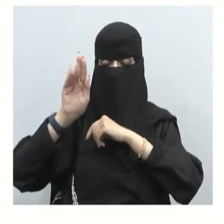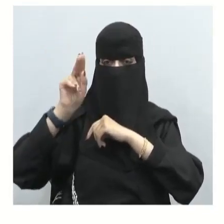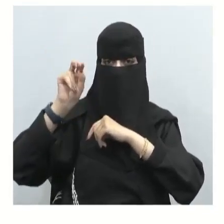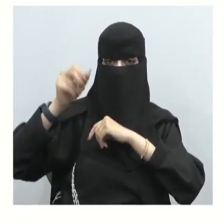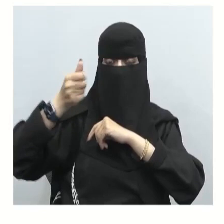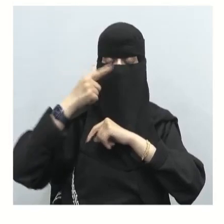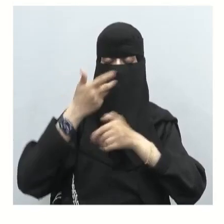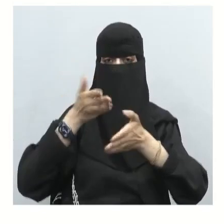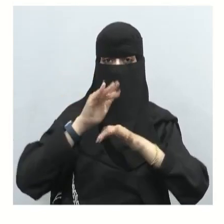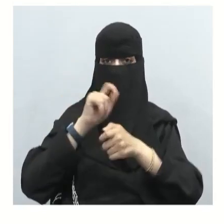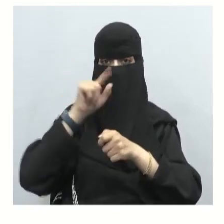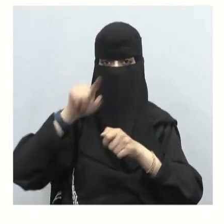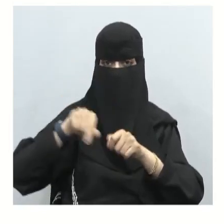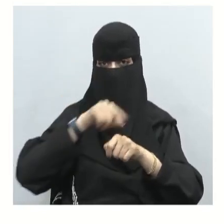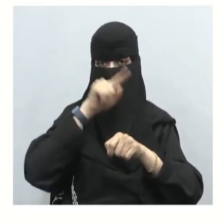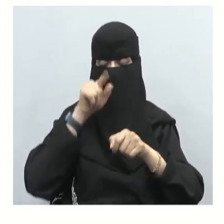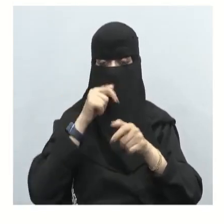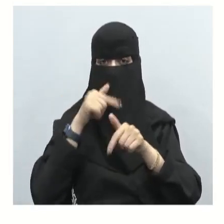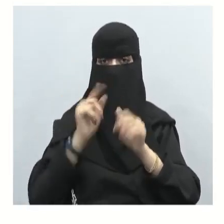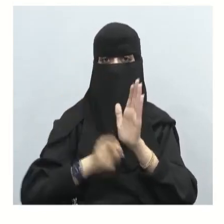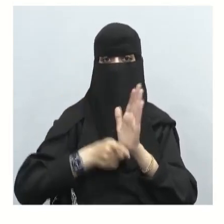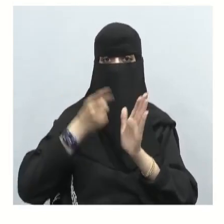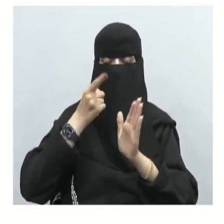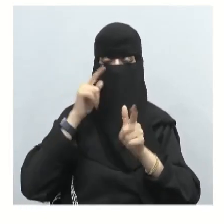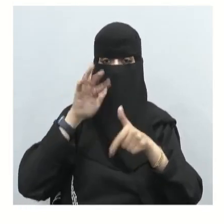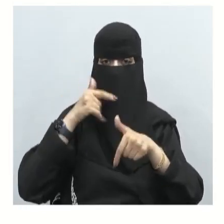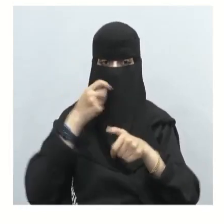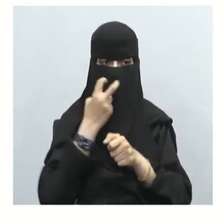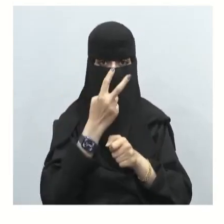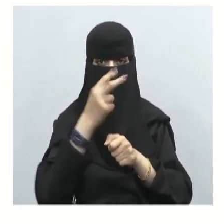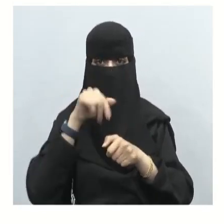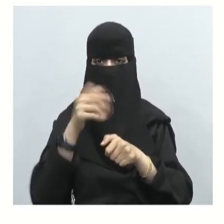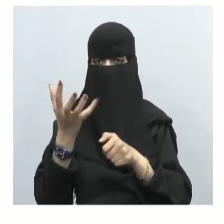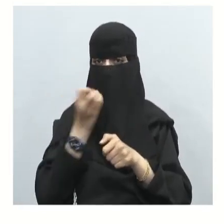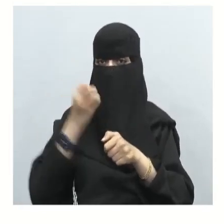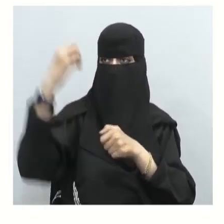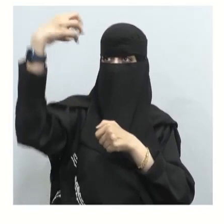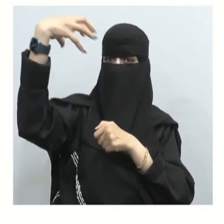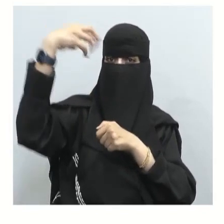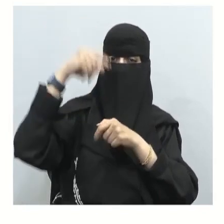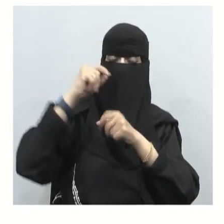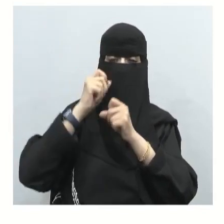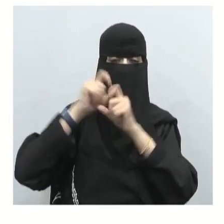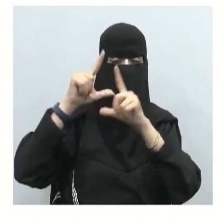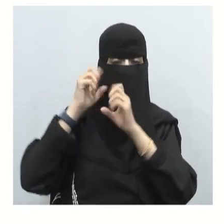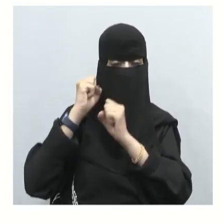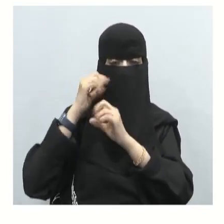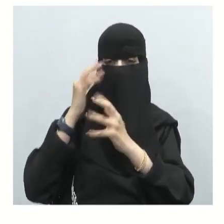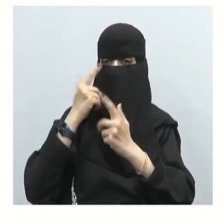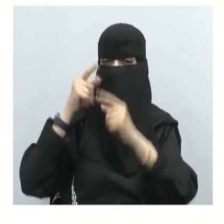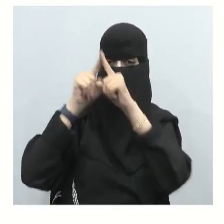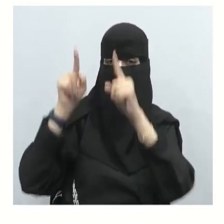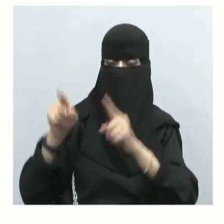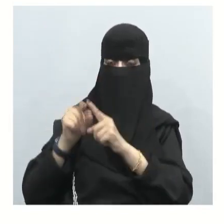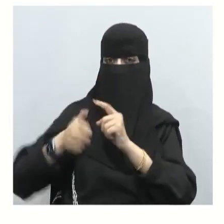بعمليه تدوير المرشح اذا الخطوه الاولى ننظر الى مصدر الضوء الساطع من خلال مرشح